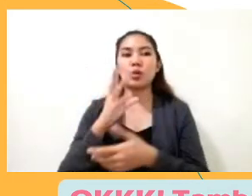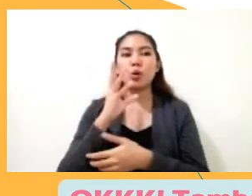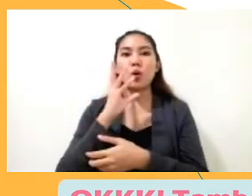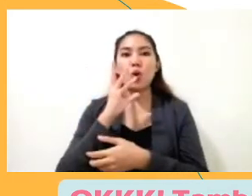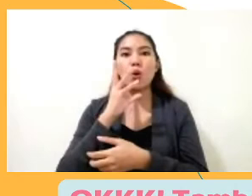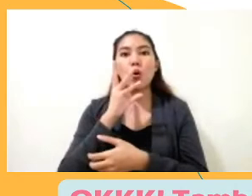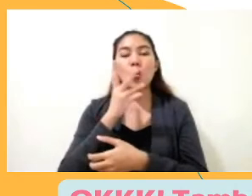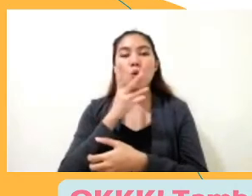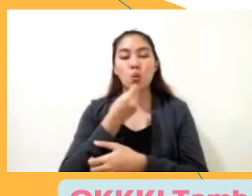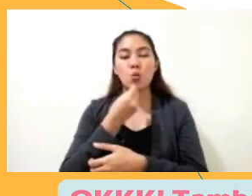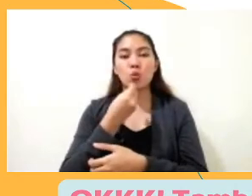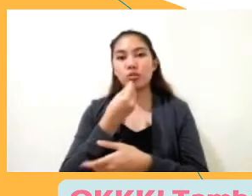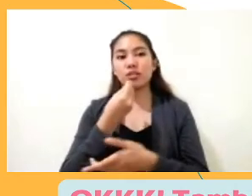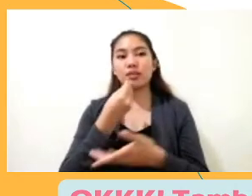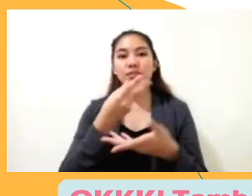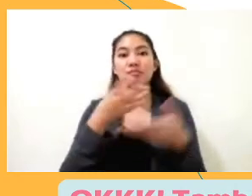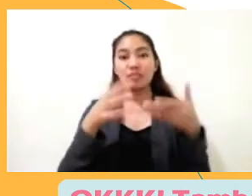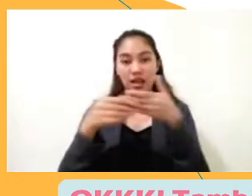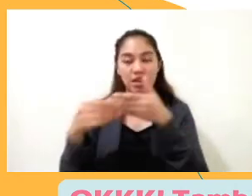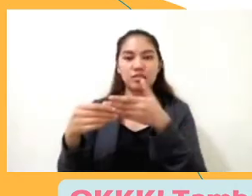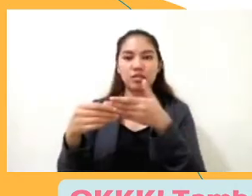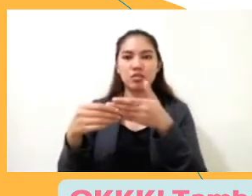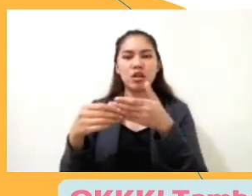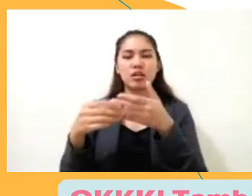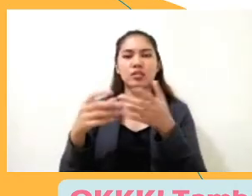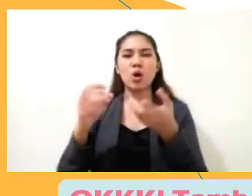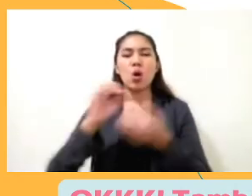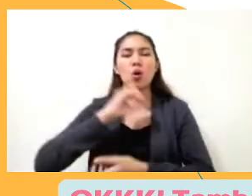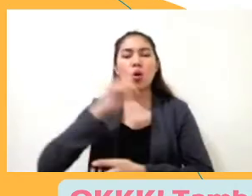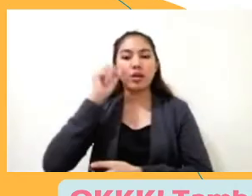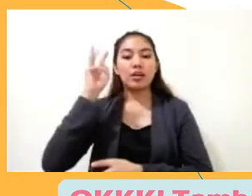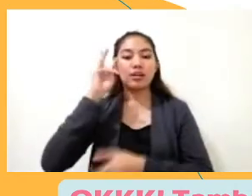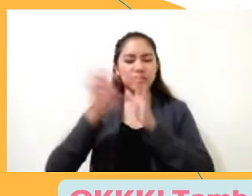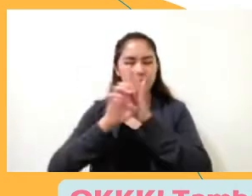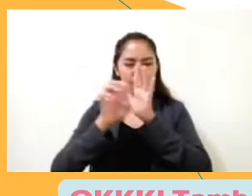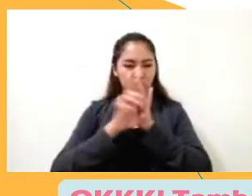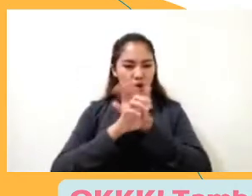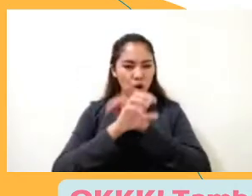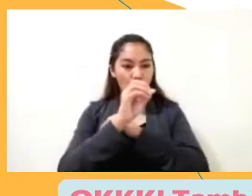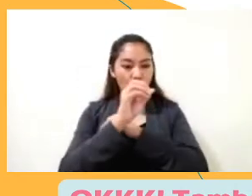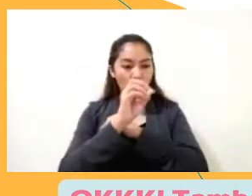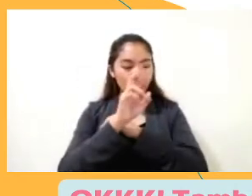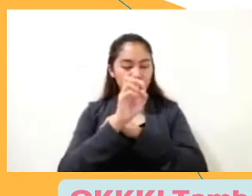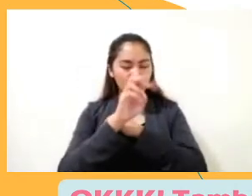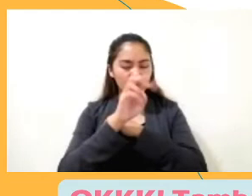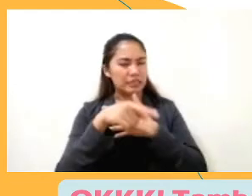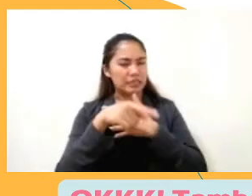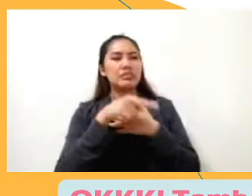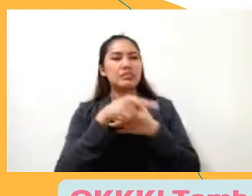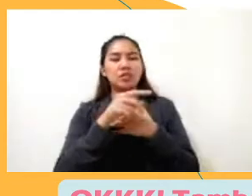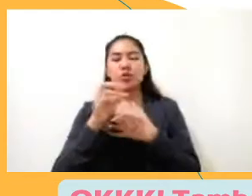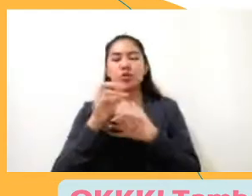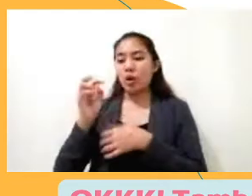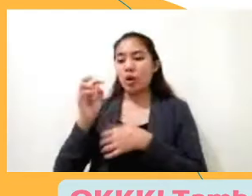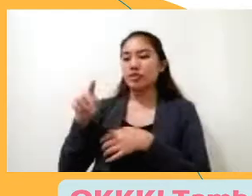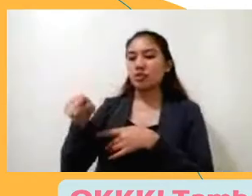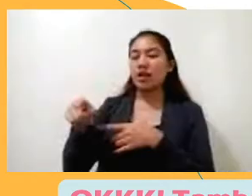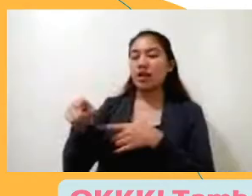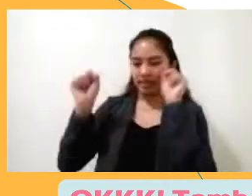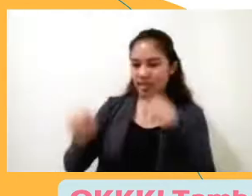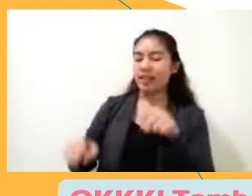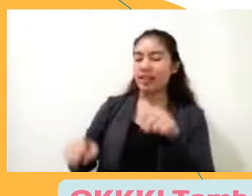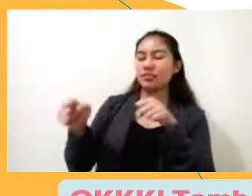nating kaalaman, kamalayan tungkol sa ating sarili na, okay, ito, sobra na to para sa akin. Okay, ito, kaya ko pa to. Ayan.